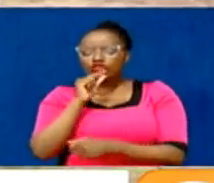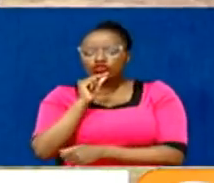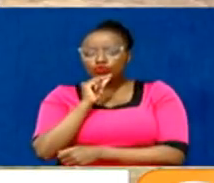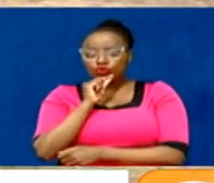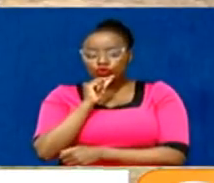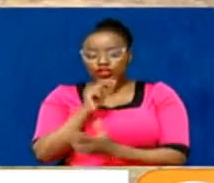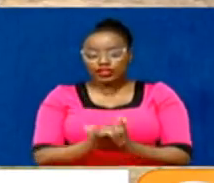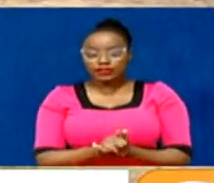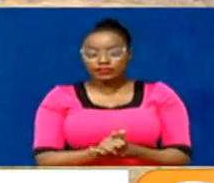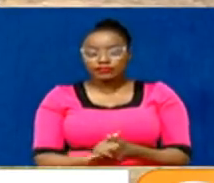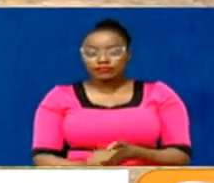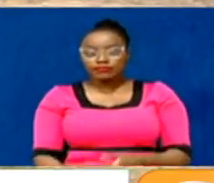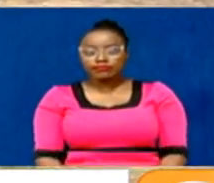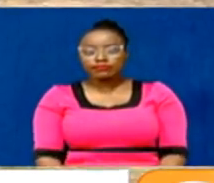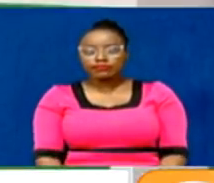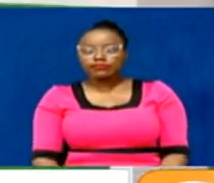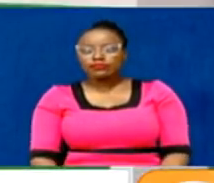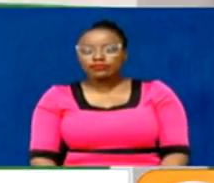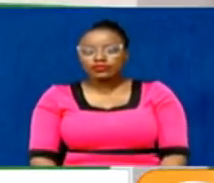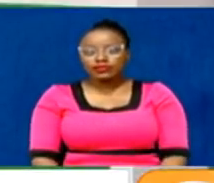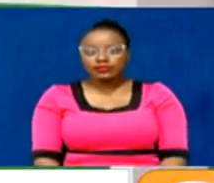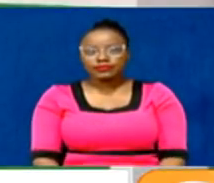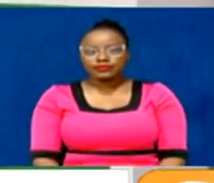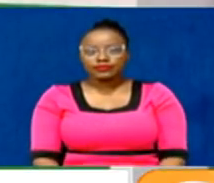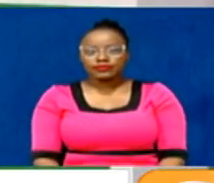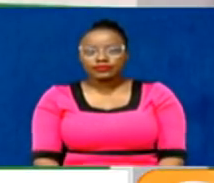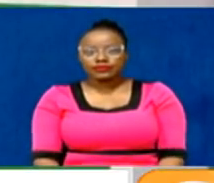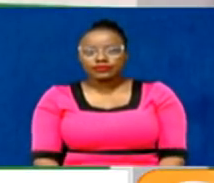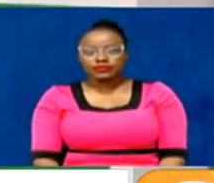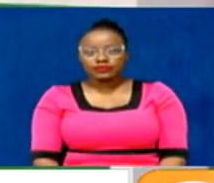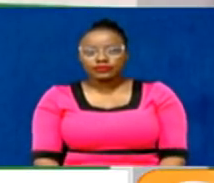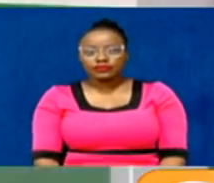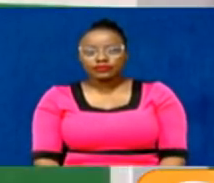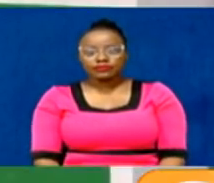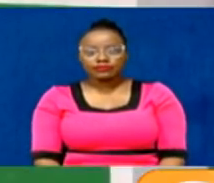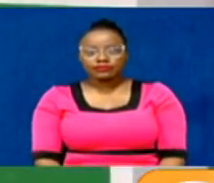huyu. Gatete Njoroge, Runinga ya Citizen.